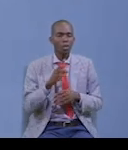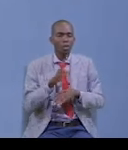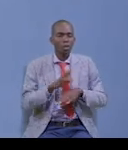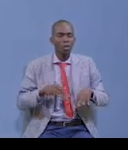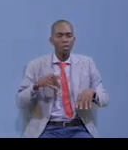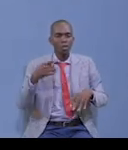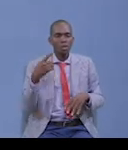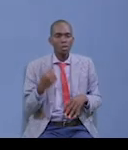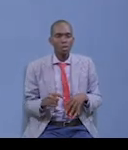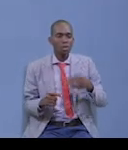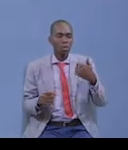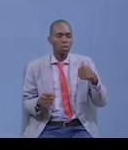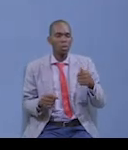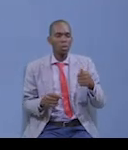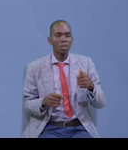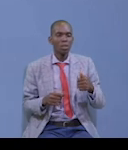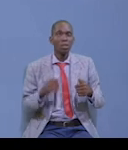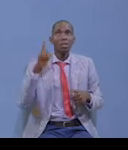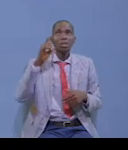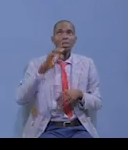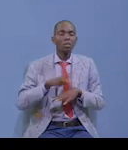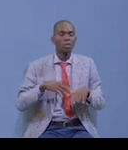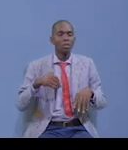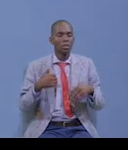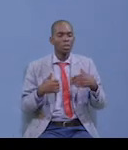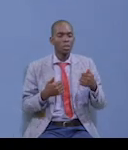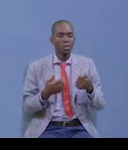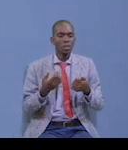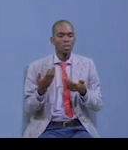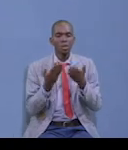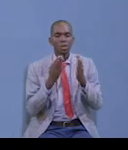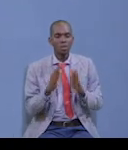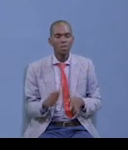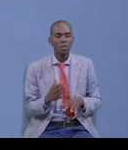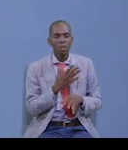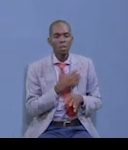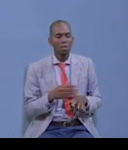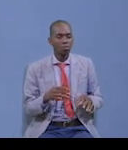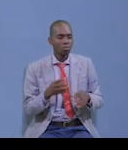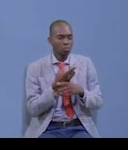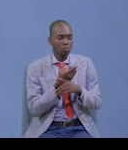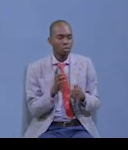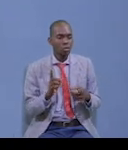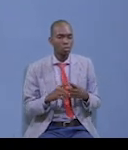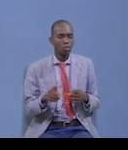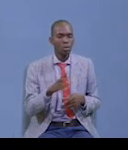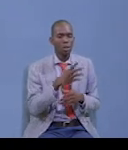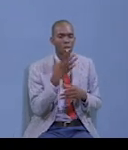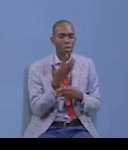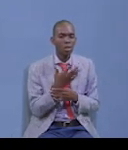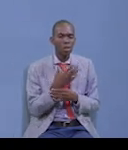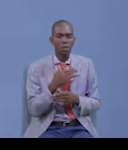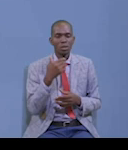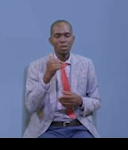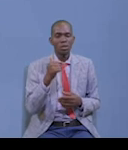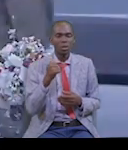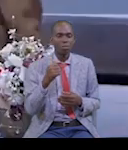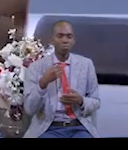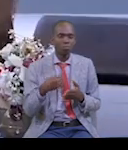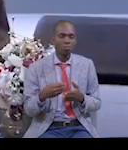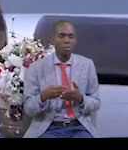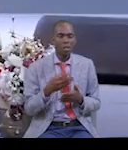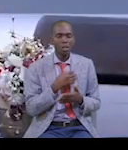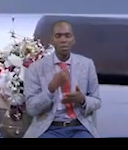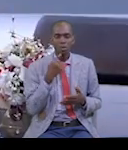and delivered them 10 pounds and said unto them, occupy till I come. తన దాసులను పిలిచి